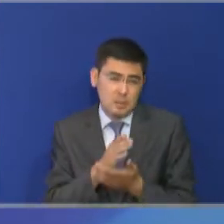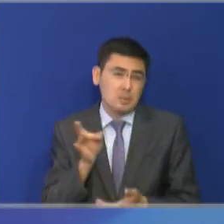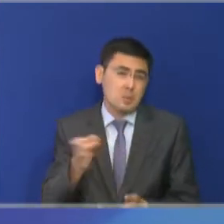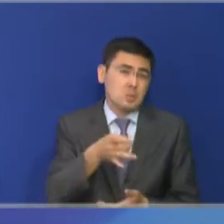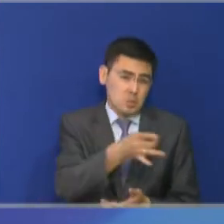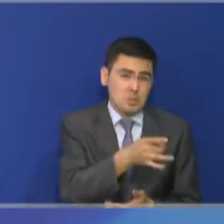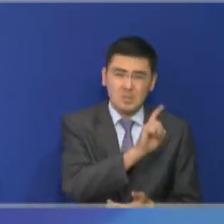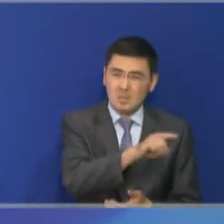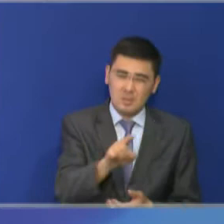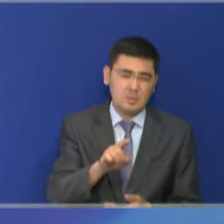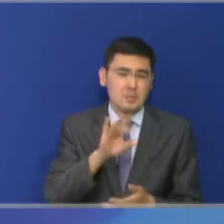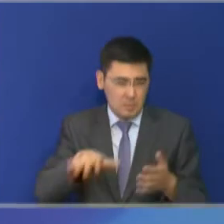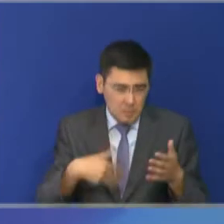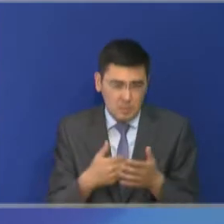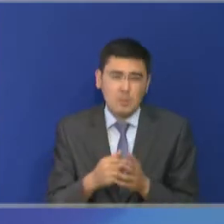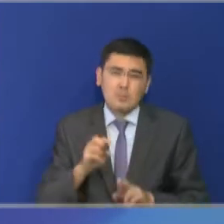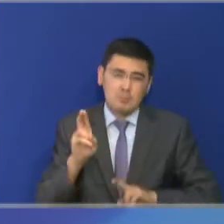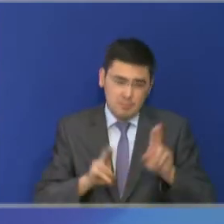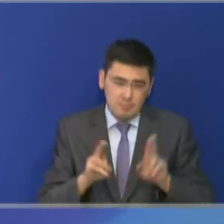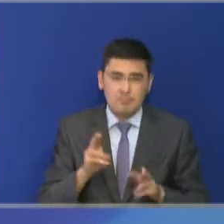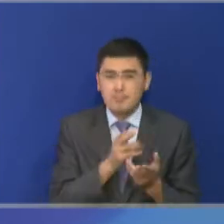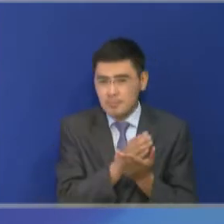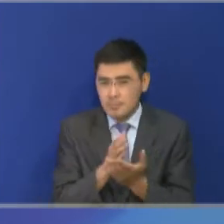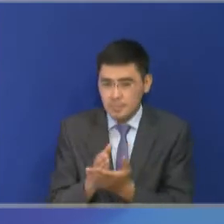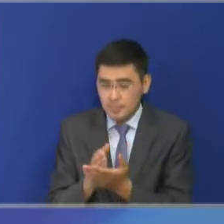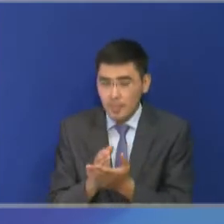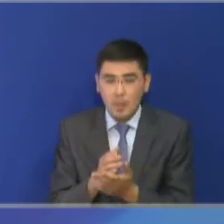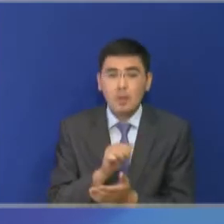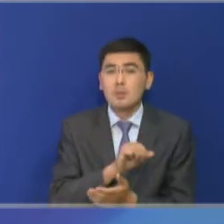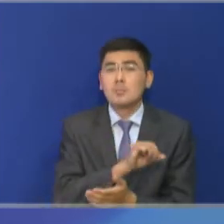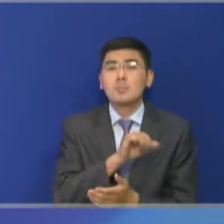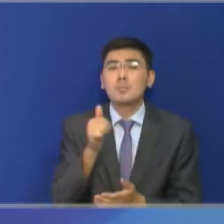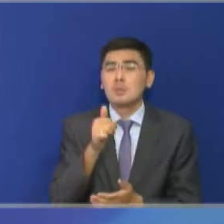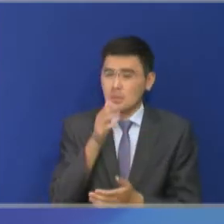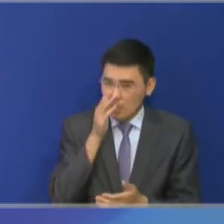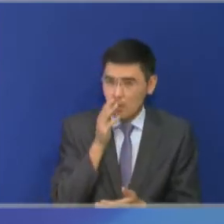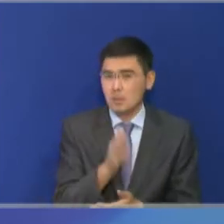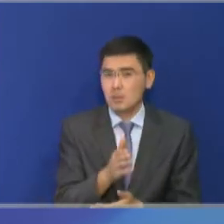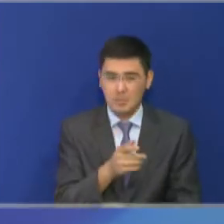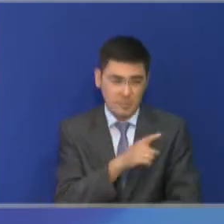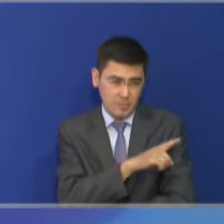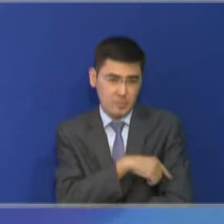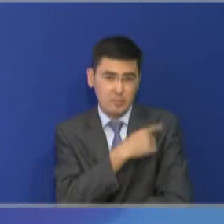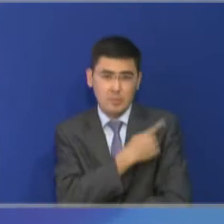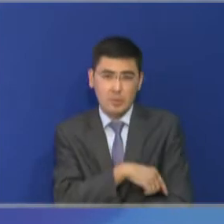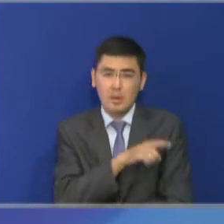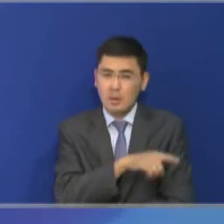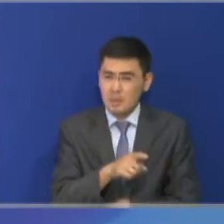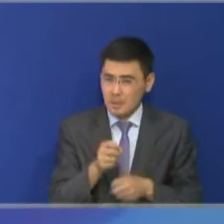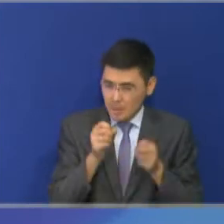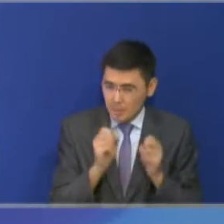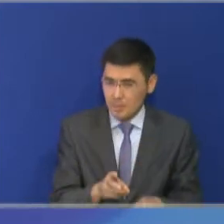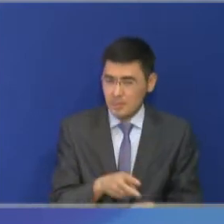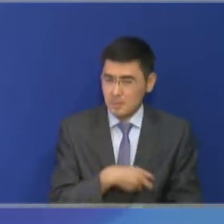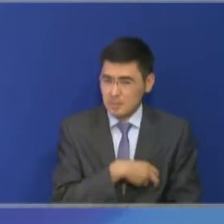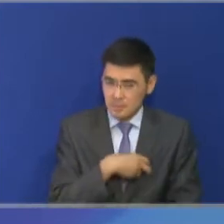шектеу шаралары әлі де сақталуда. Қиын уақытта алдыңғы шепте жүріп, ауру жұқтырғандардың денсаулығы үшін арпалысқан